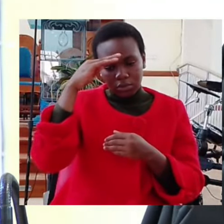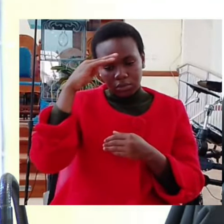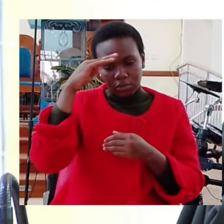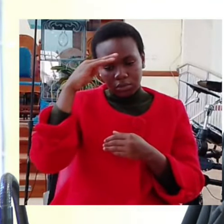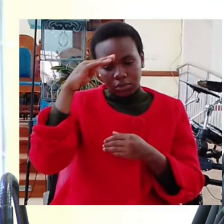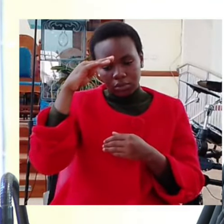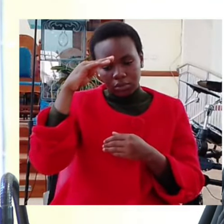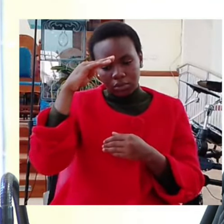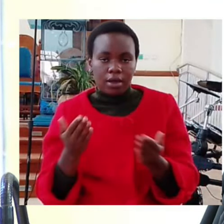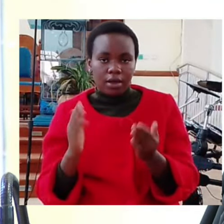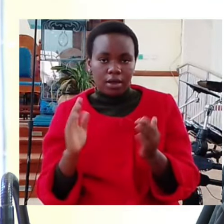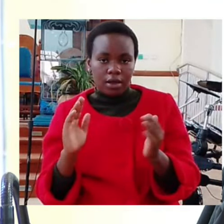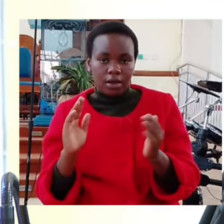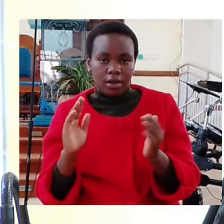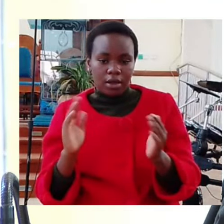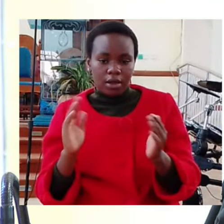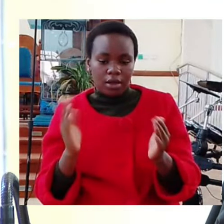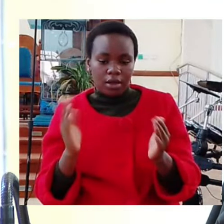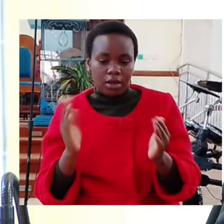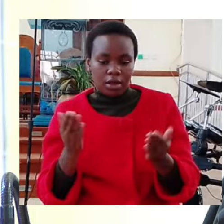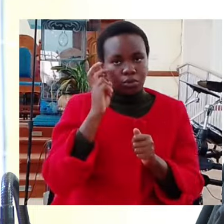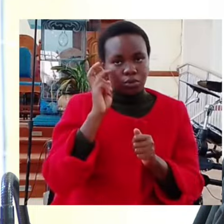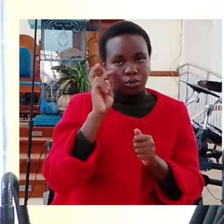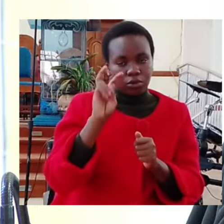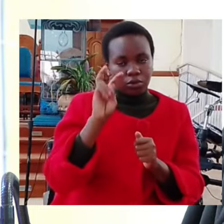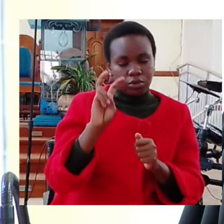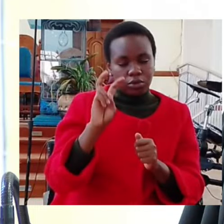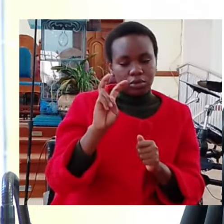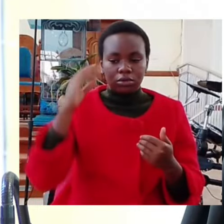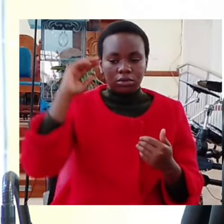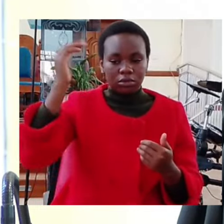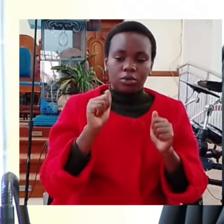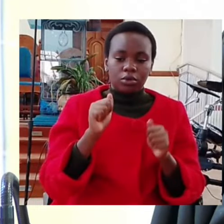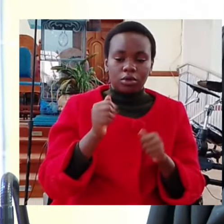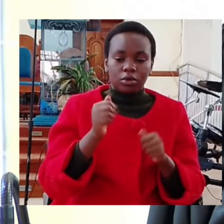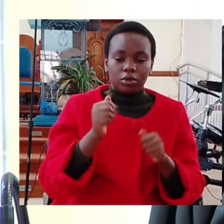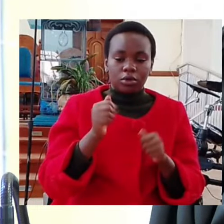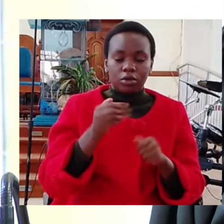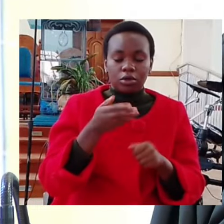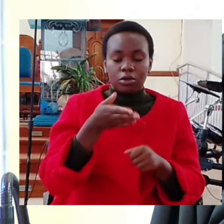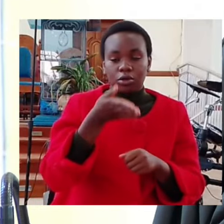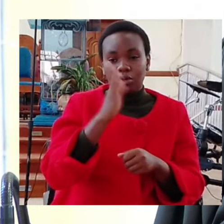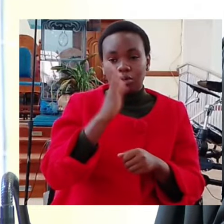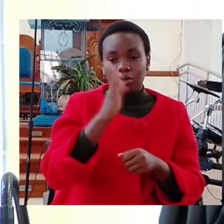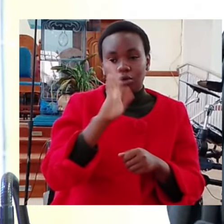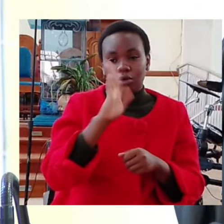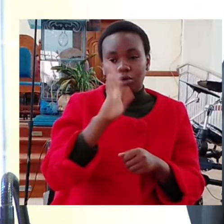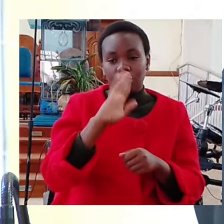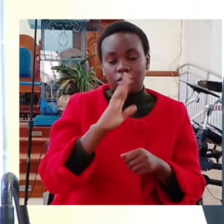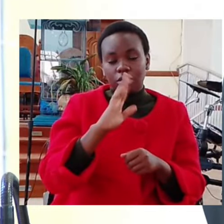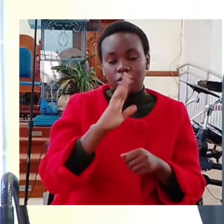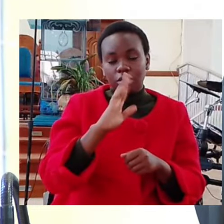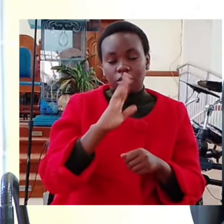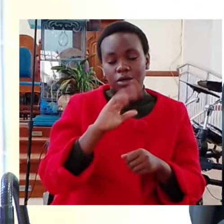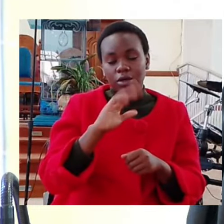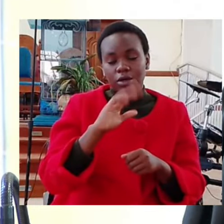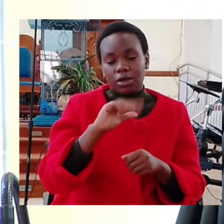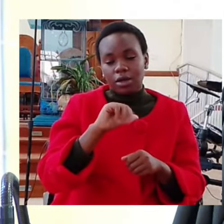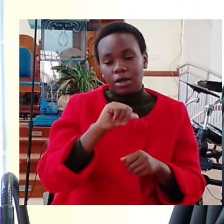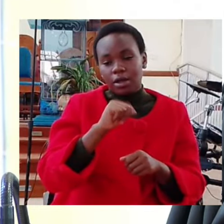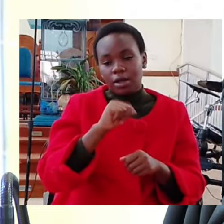mwana ucio kuria tauni. Tukerana uria ni wangania ona wa mwana kwaya ine. Nitumanagiriria